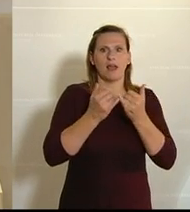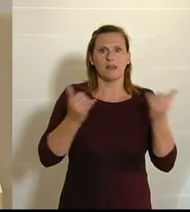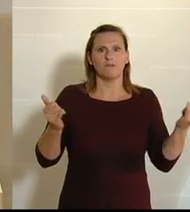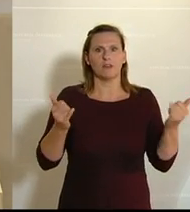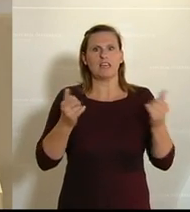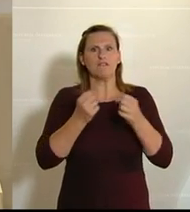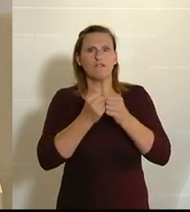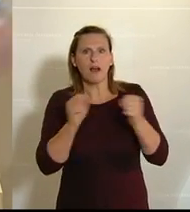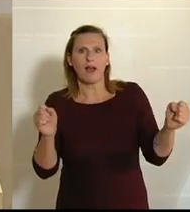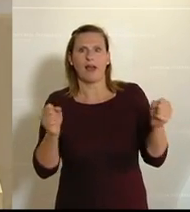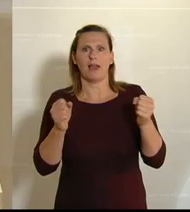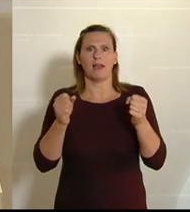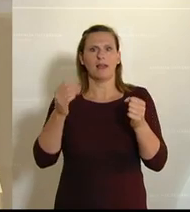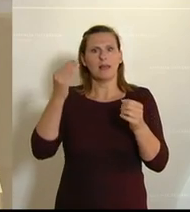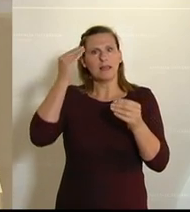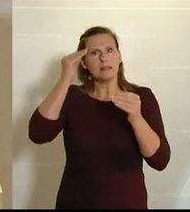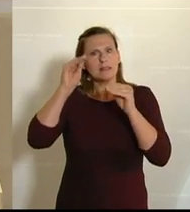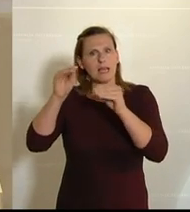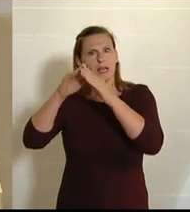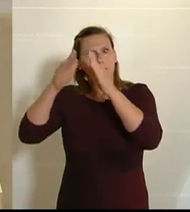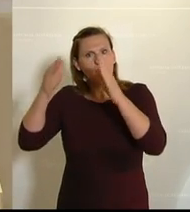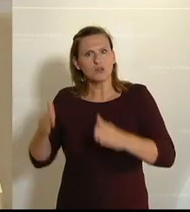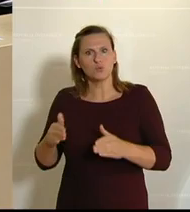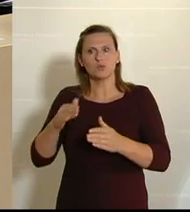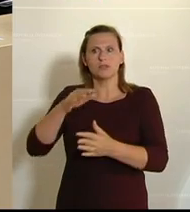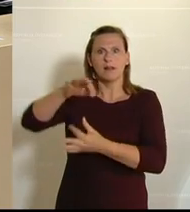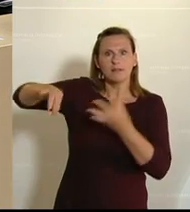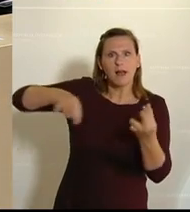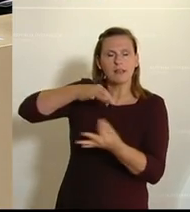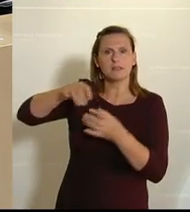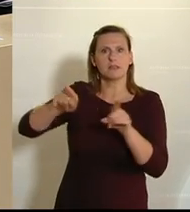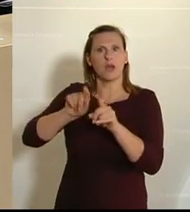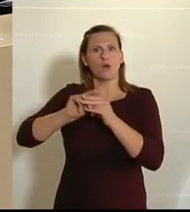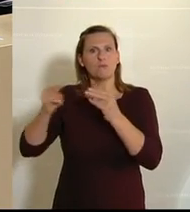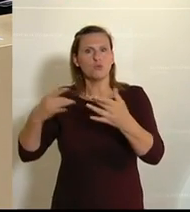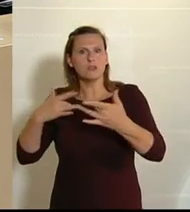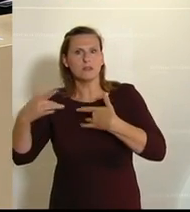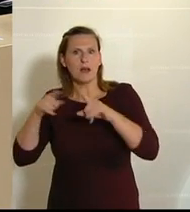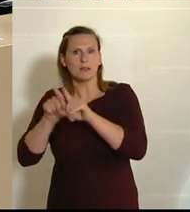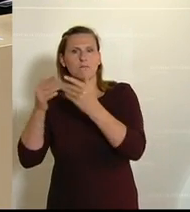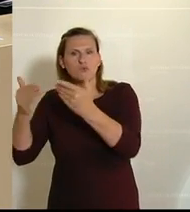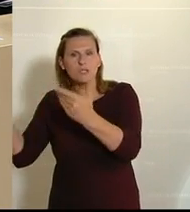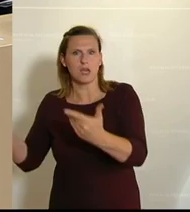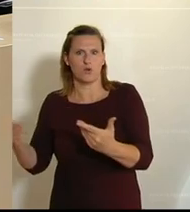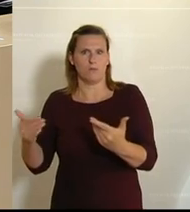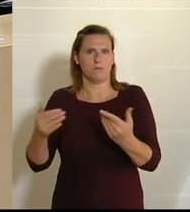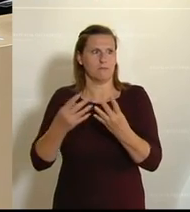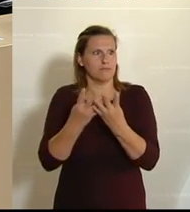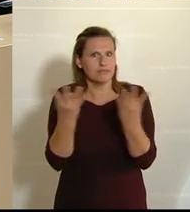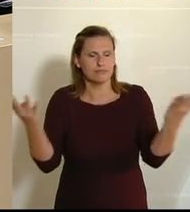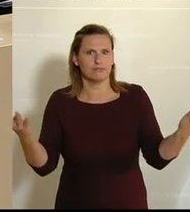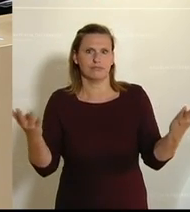Denkmalschutz, über Film- und Tanzperformance bis hin zu den Bundestheatern und den Museen. Sie hat sich auch immer